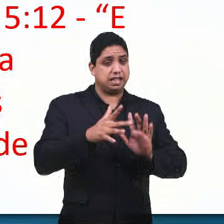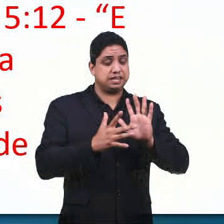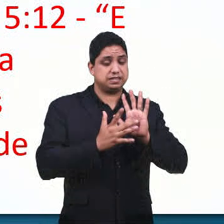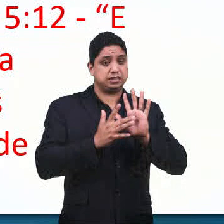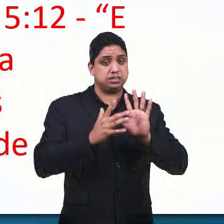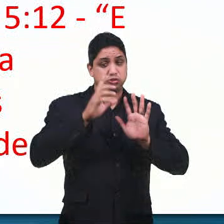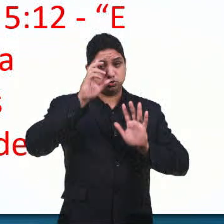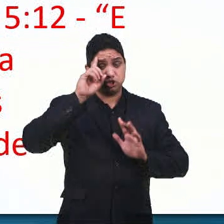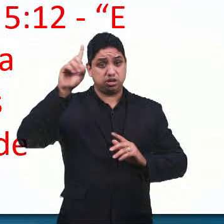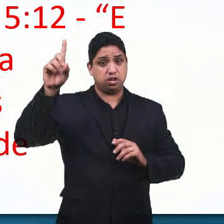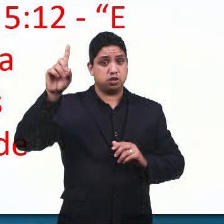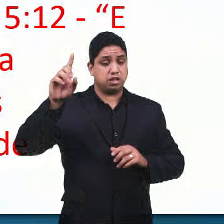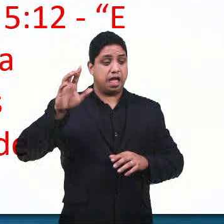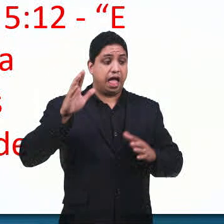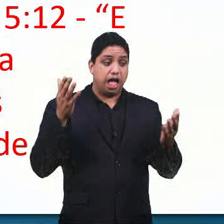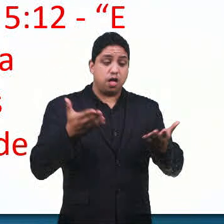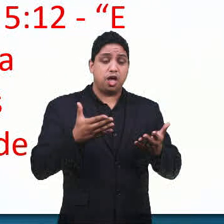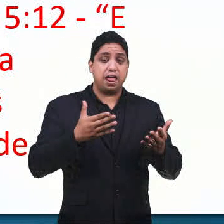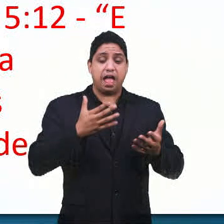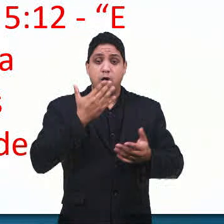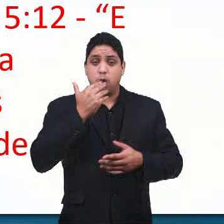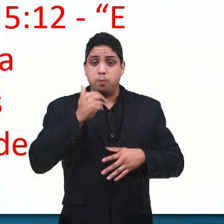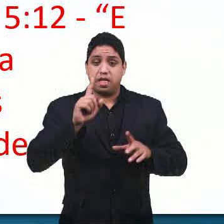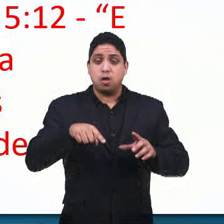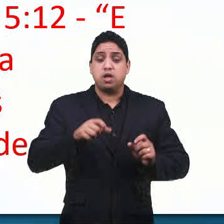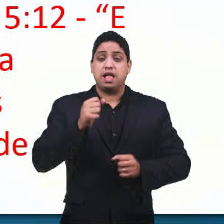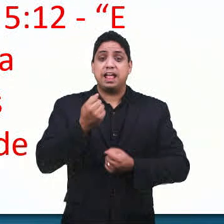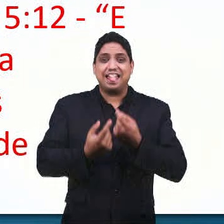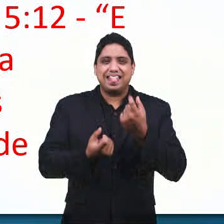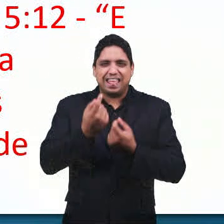la nourriture, maintenant c'était le blé.